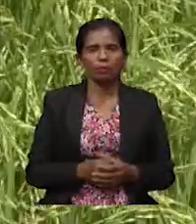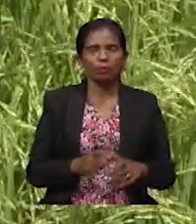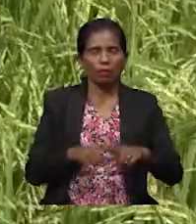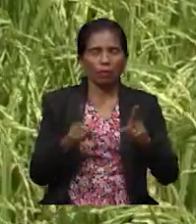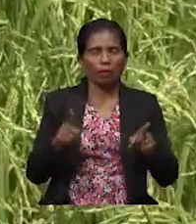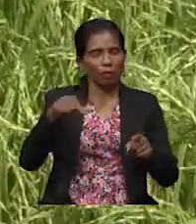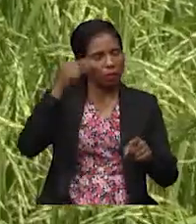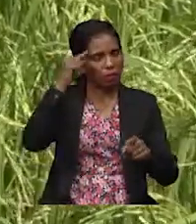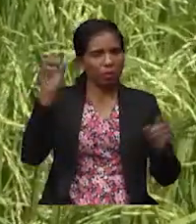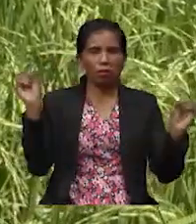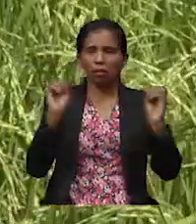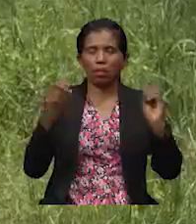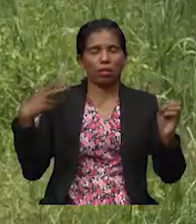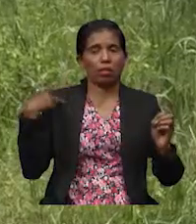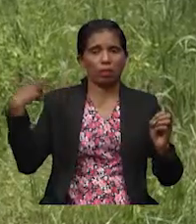governo lai